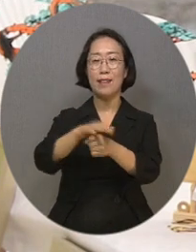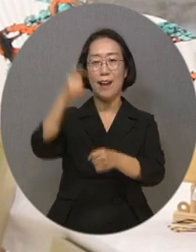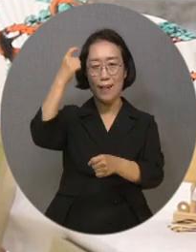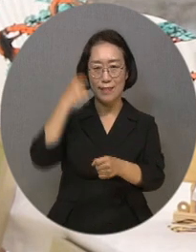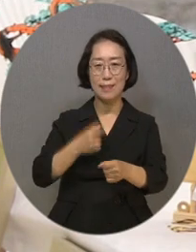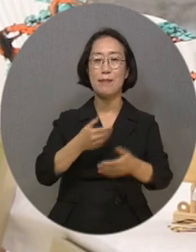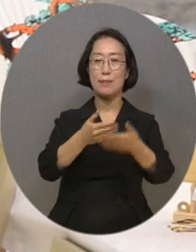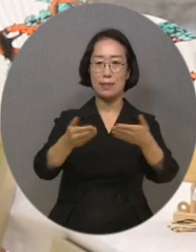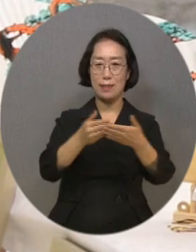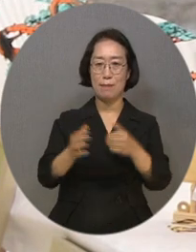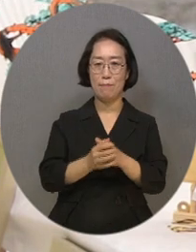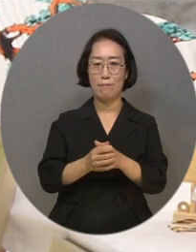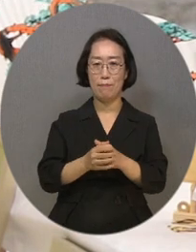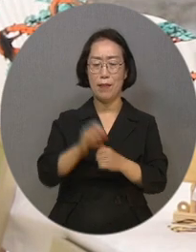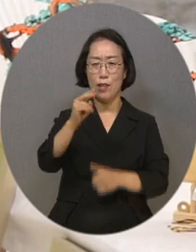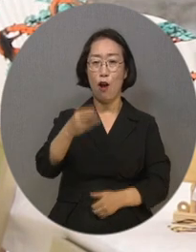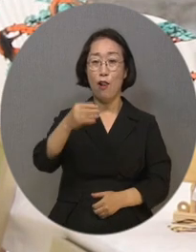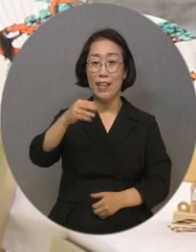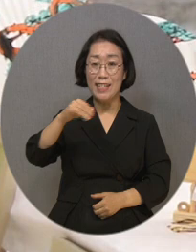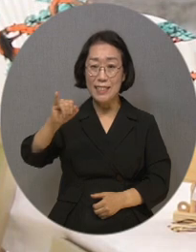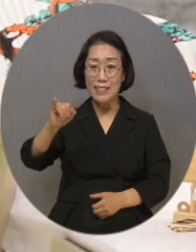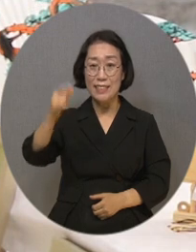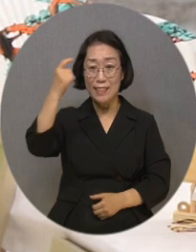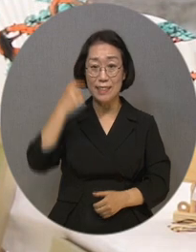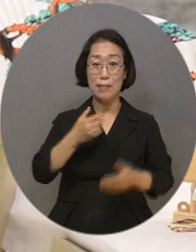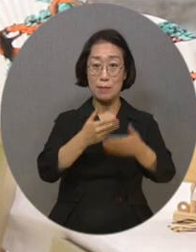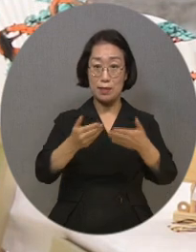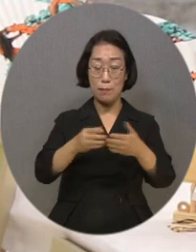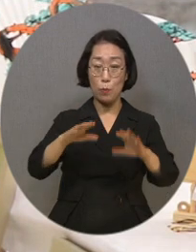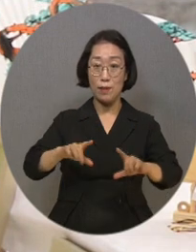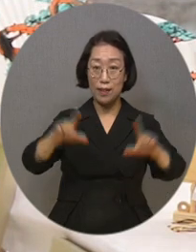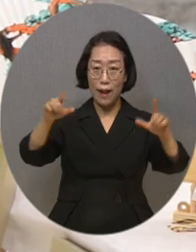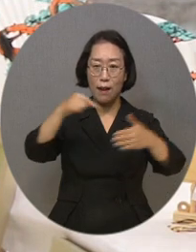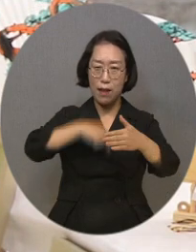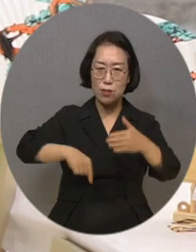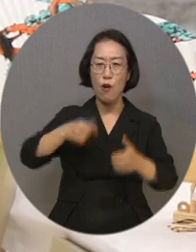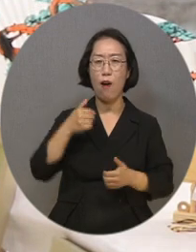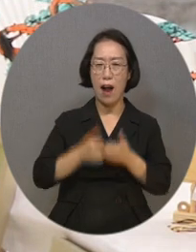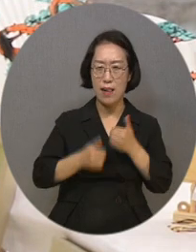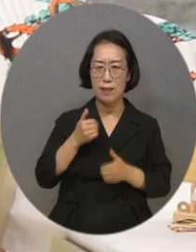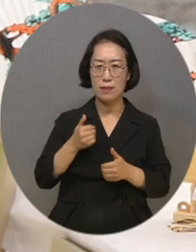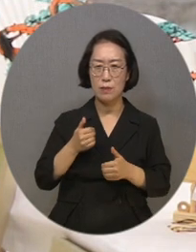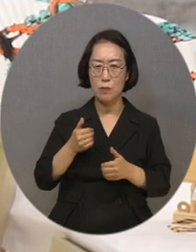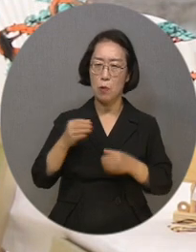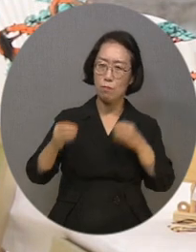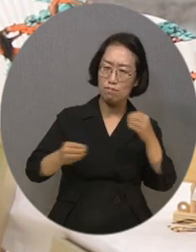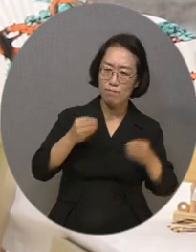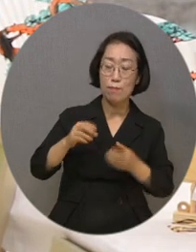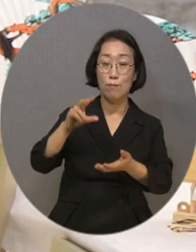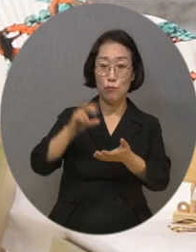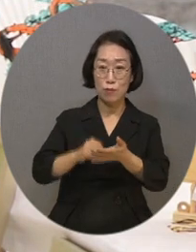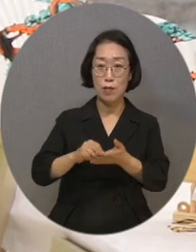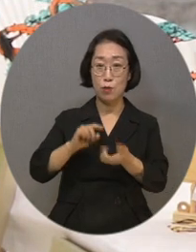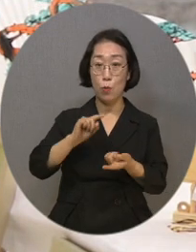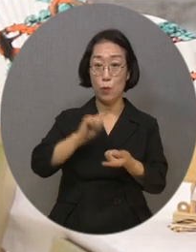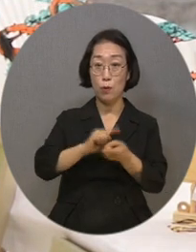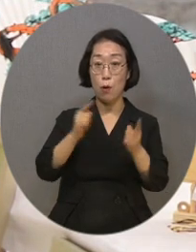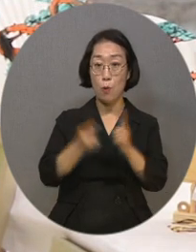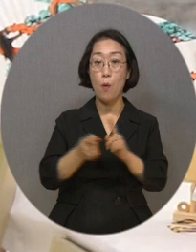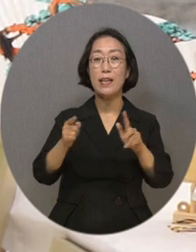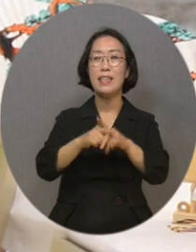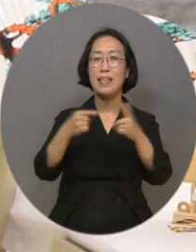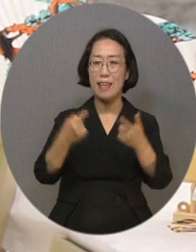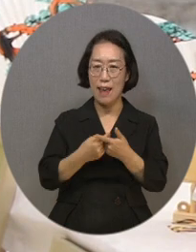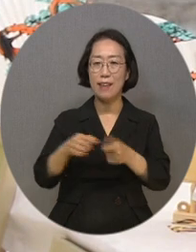서로 연결된 연리지로 표현해 이 시대 사람들의 내적 갈등과 부조화적인 현실을 서로 이해하고 사랑해야